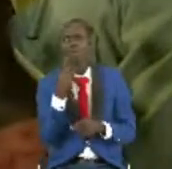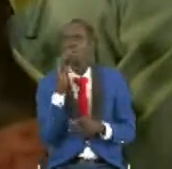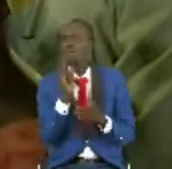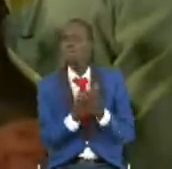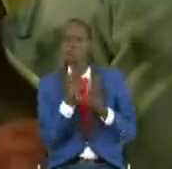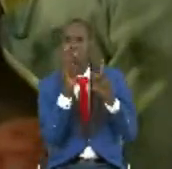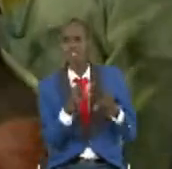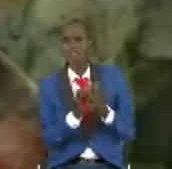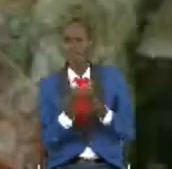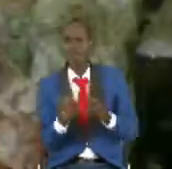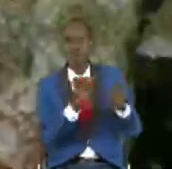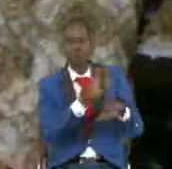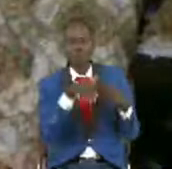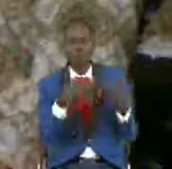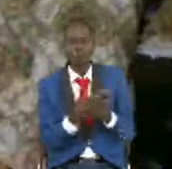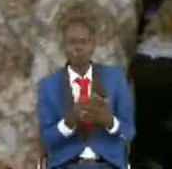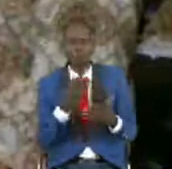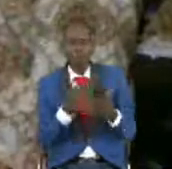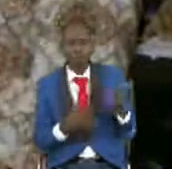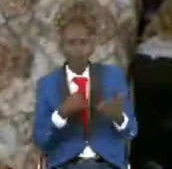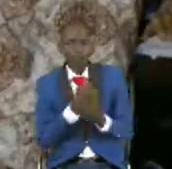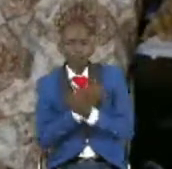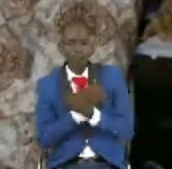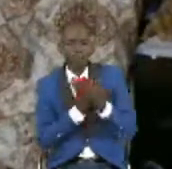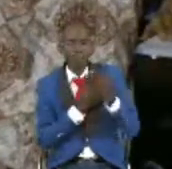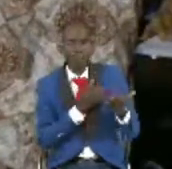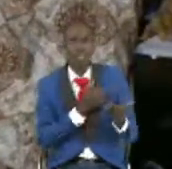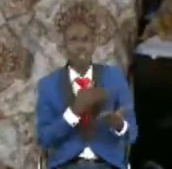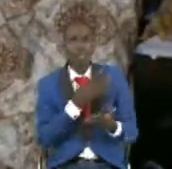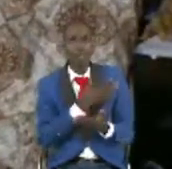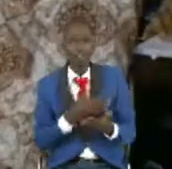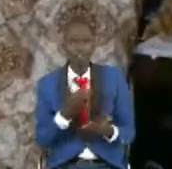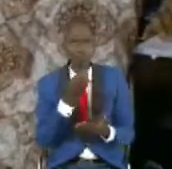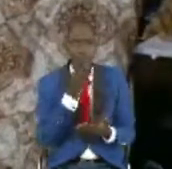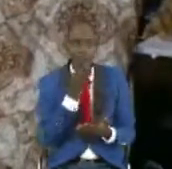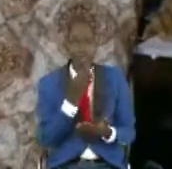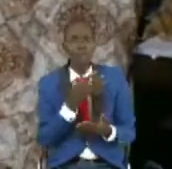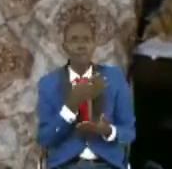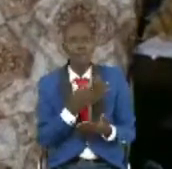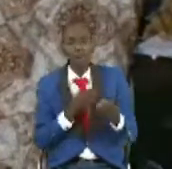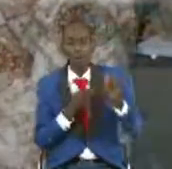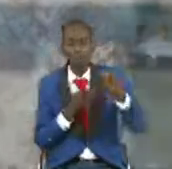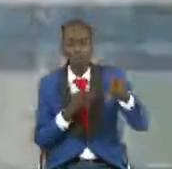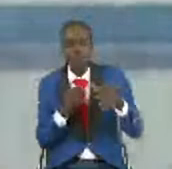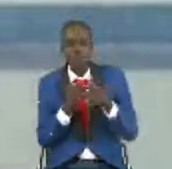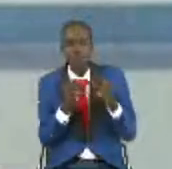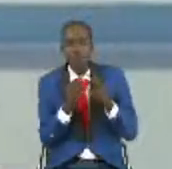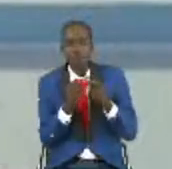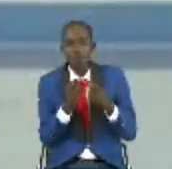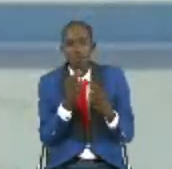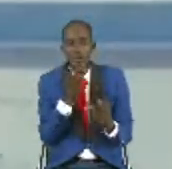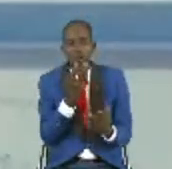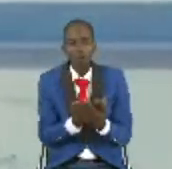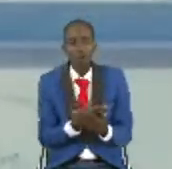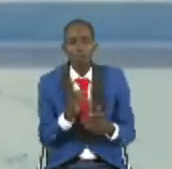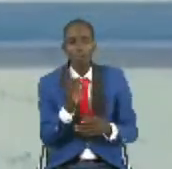met tout ça là-bas? Et il met la nourriture, l'appât, très bien placé. Là où je peux